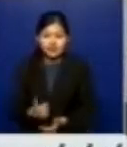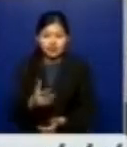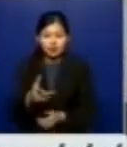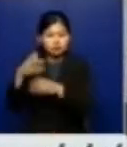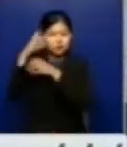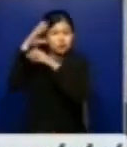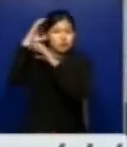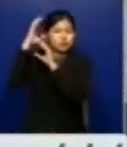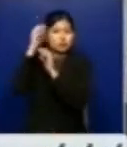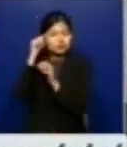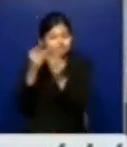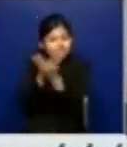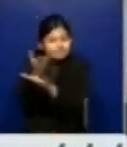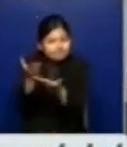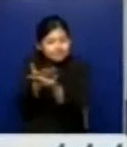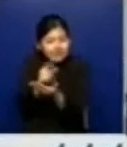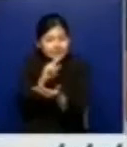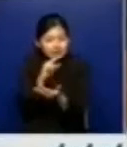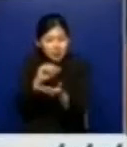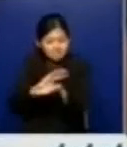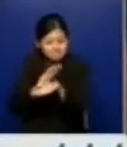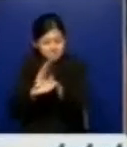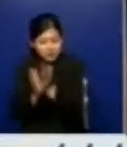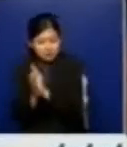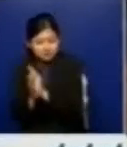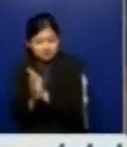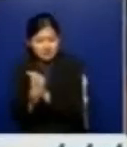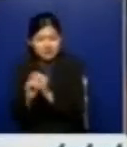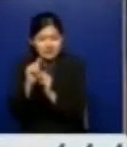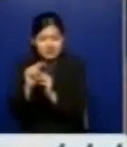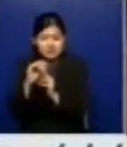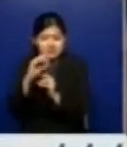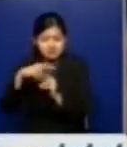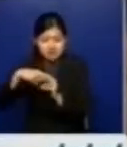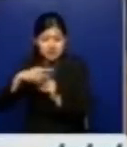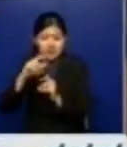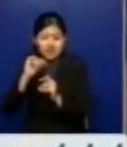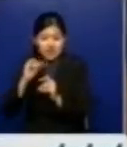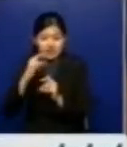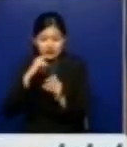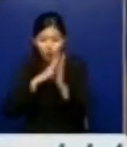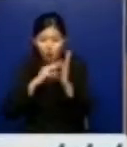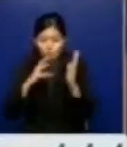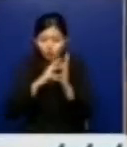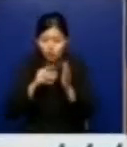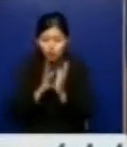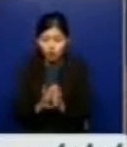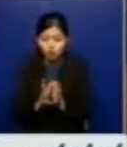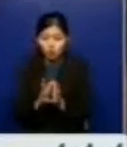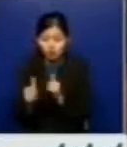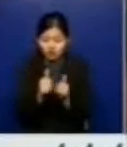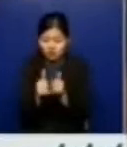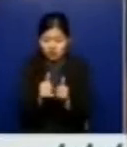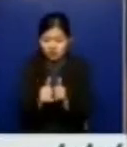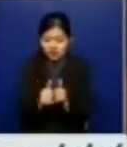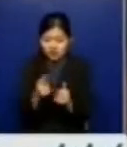นกลับเข้าไปสิครับว่าถ้าเรายังไม่ปรับเกณฑ์ KPI ว่าการอบรมไม่ต้องเอาจำนวนคนมาจับแต่